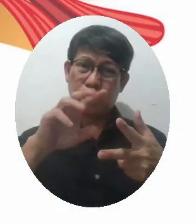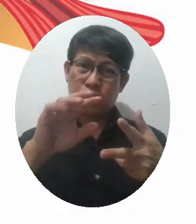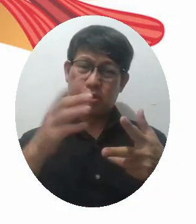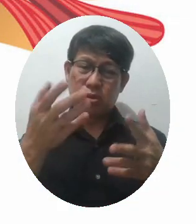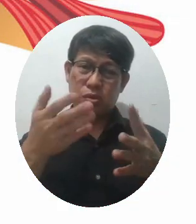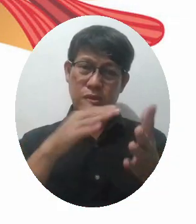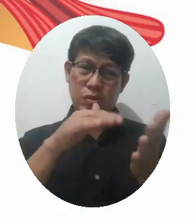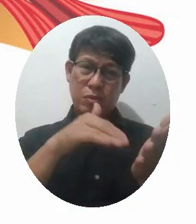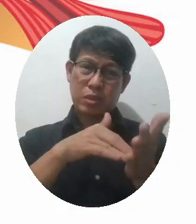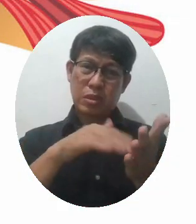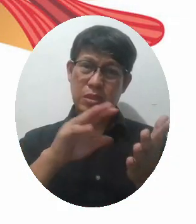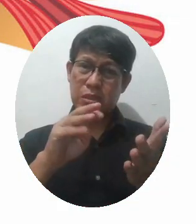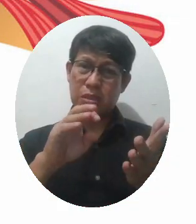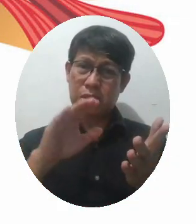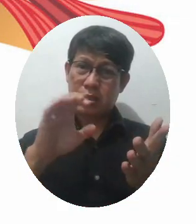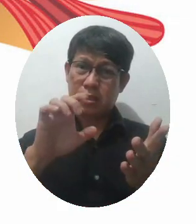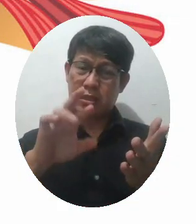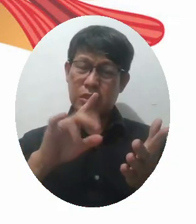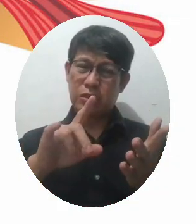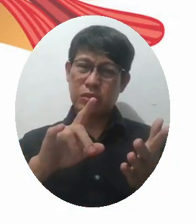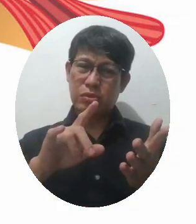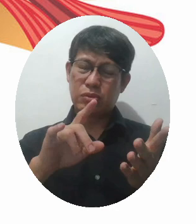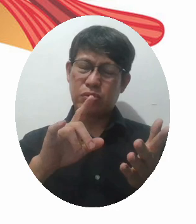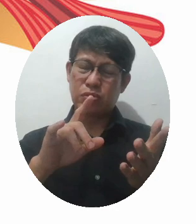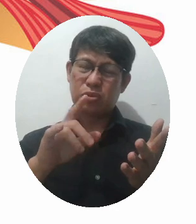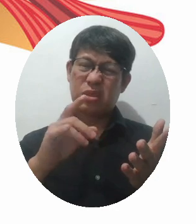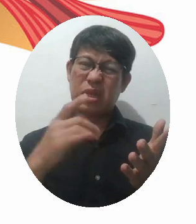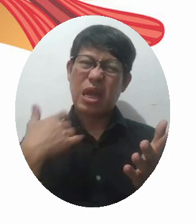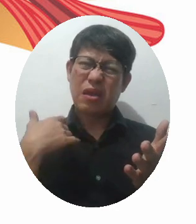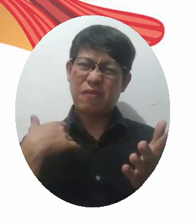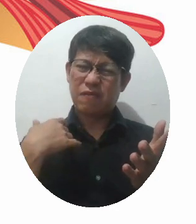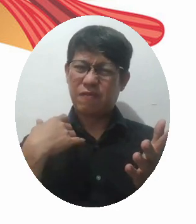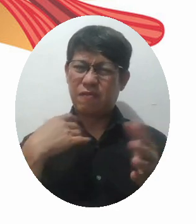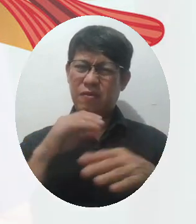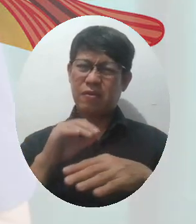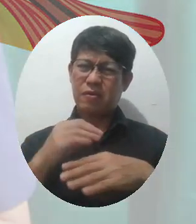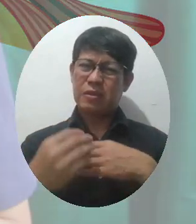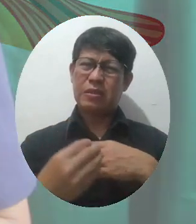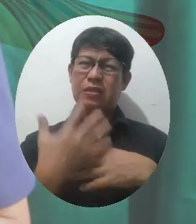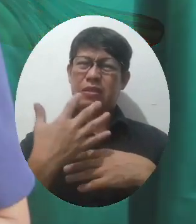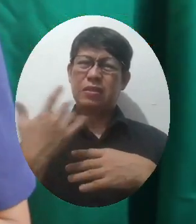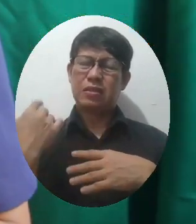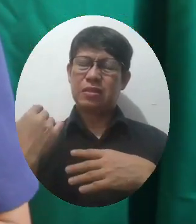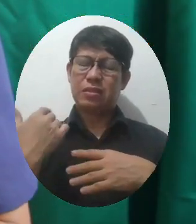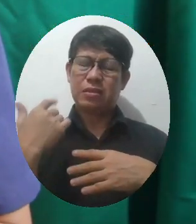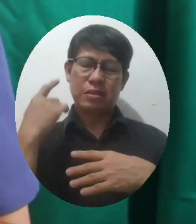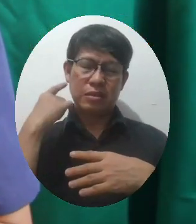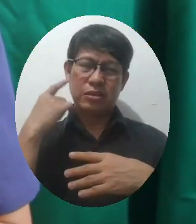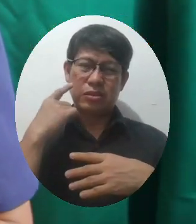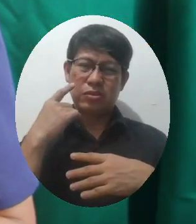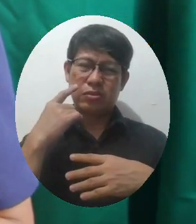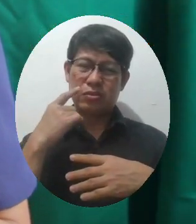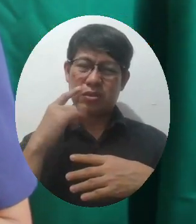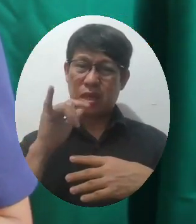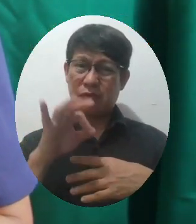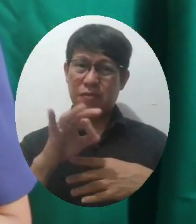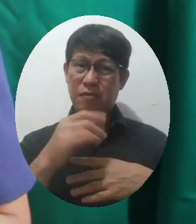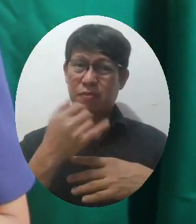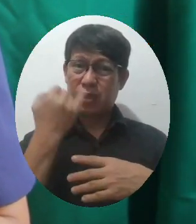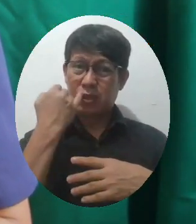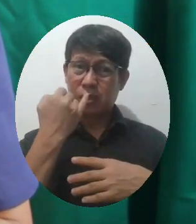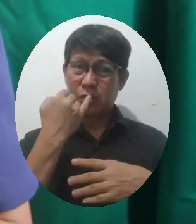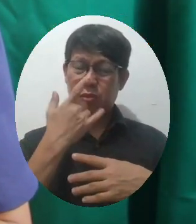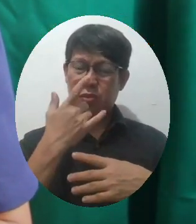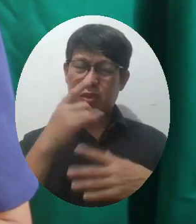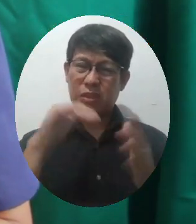middle ear, lalo-lalo na sa mga pasyenteng nagkakaroon ng sipon, o kaya malakas suminga, no? Ito yung usual, no? Pero usually, pag